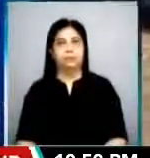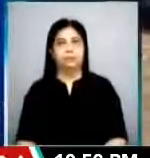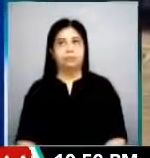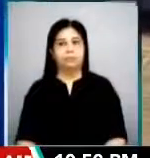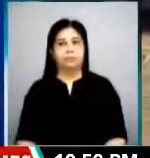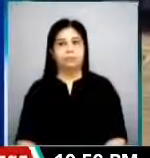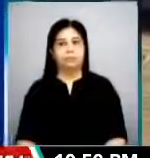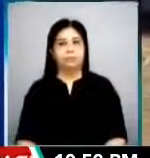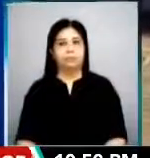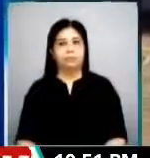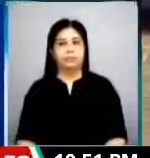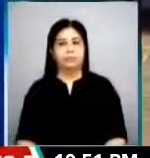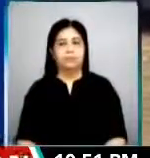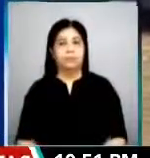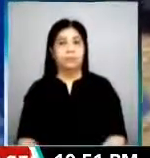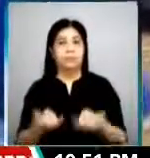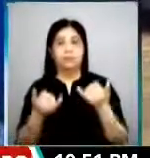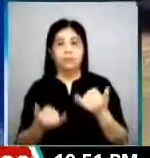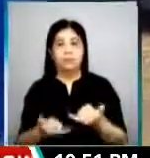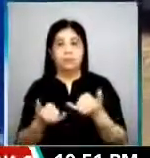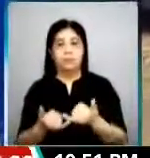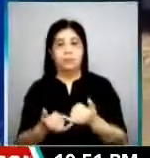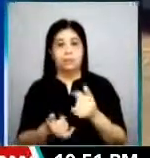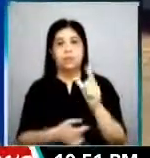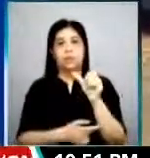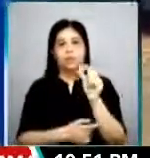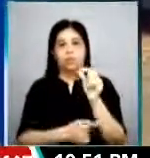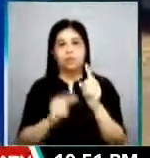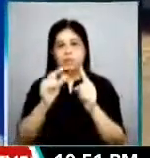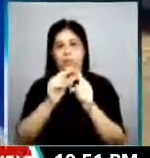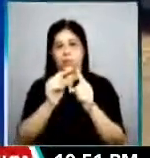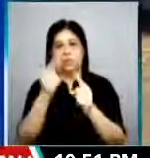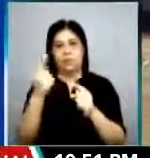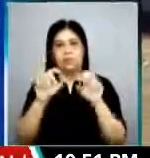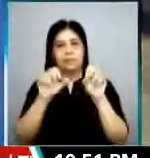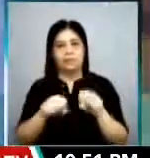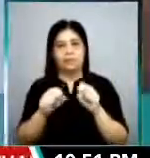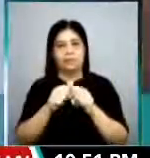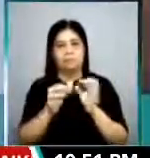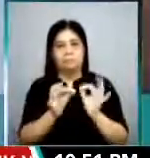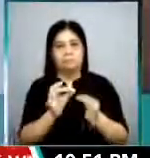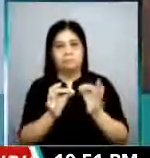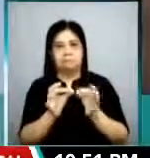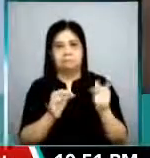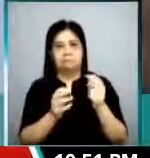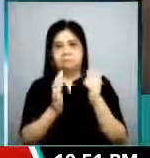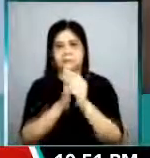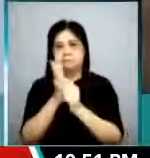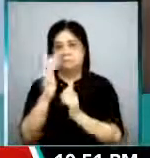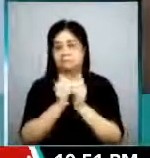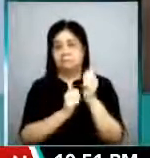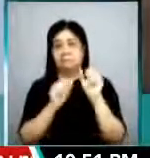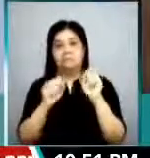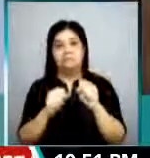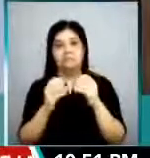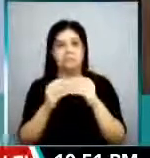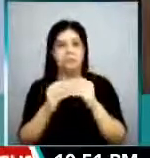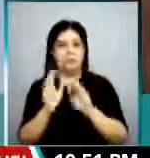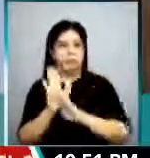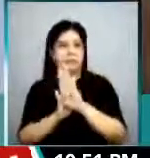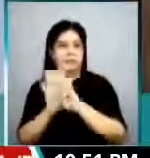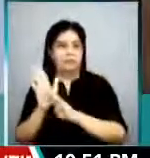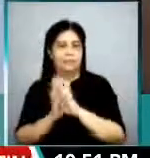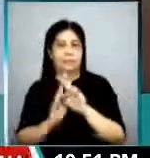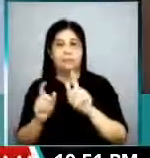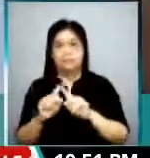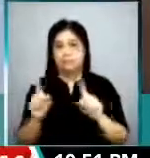Sa ngayon, nasa 20 salita pa lang ang kayang i-interpret ng gloves at kasalukuyan pang dine-develop. Pero